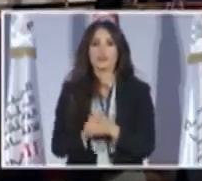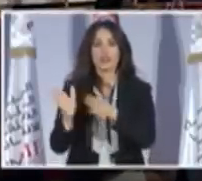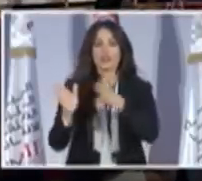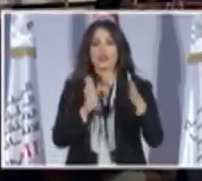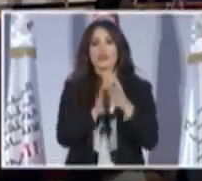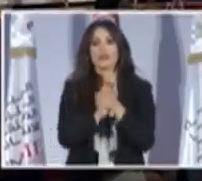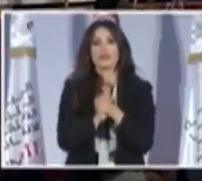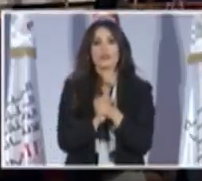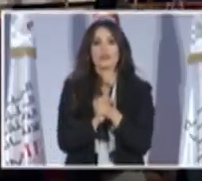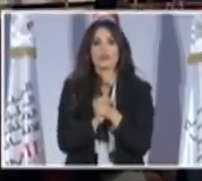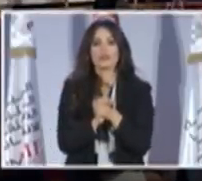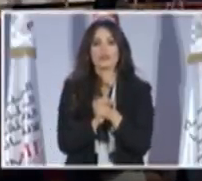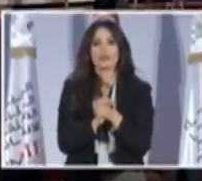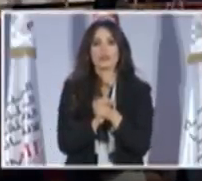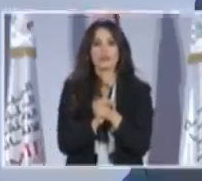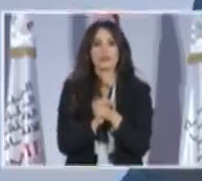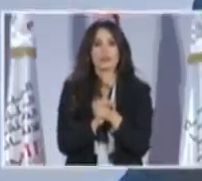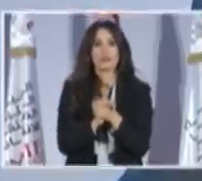اه